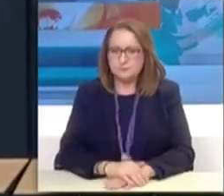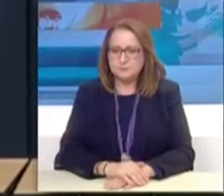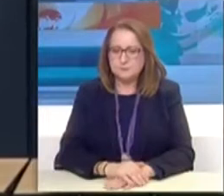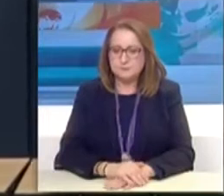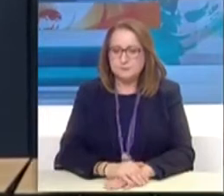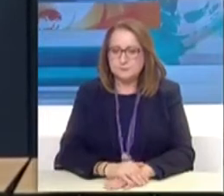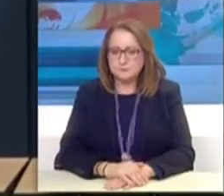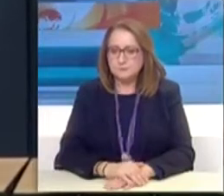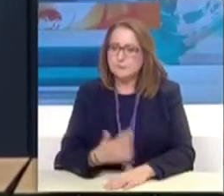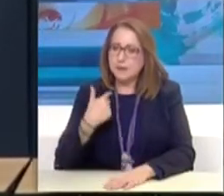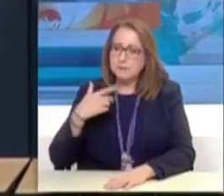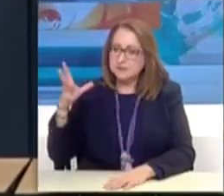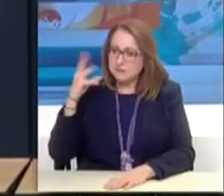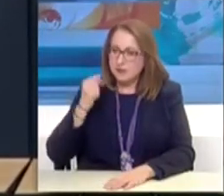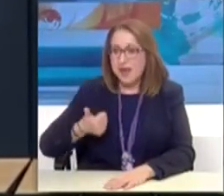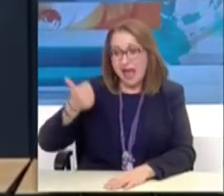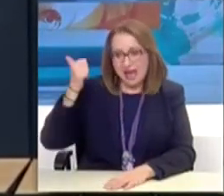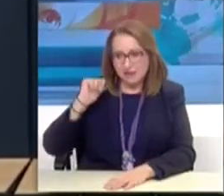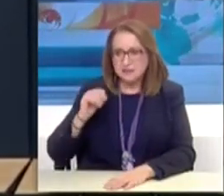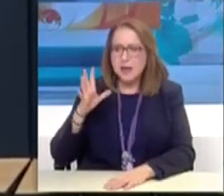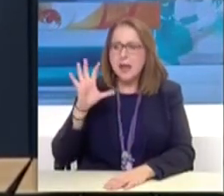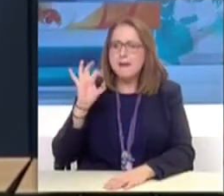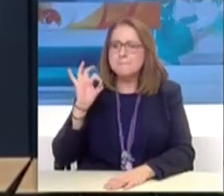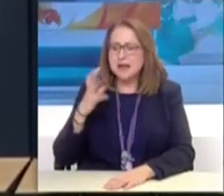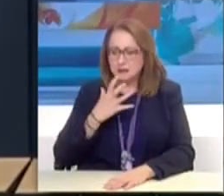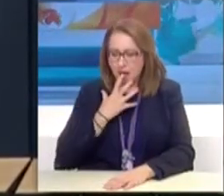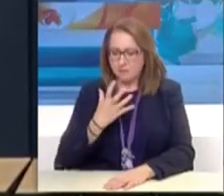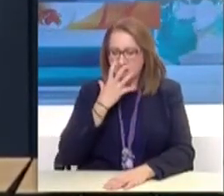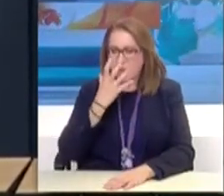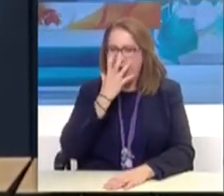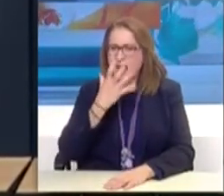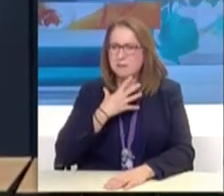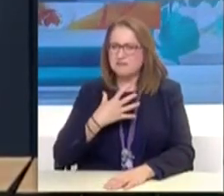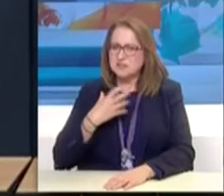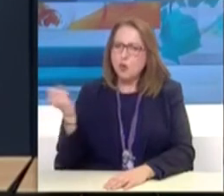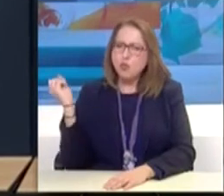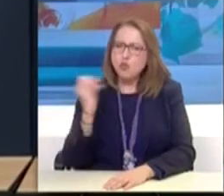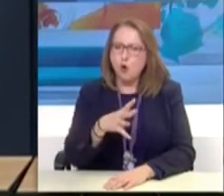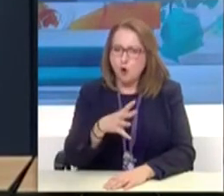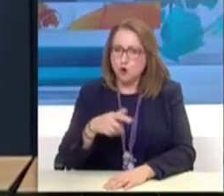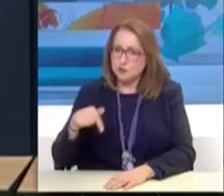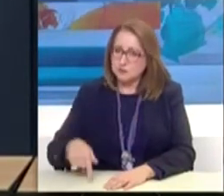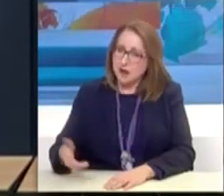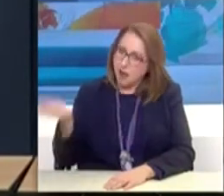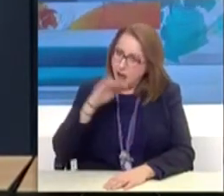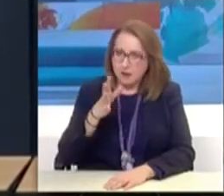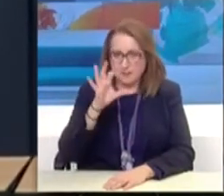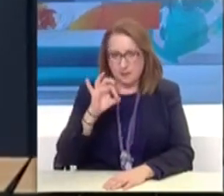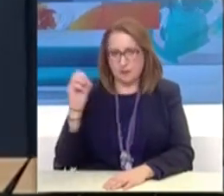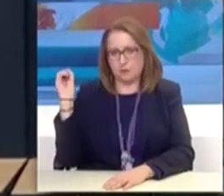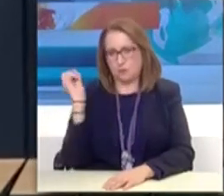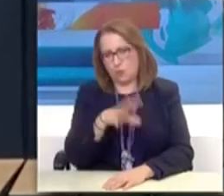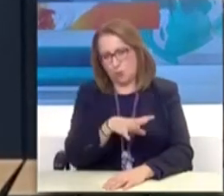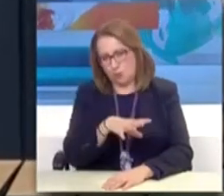Ακούσαμε ότι χθες είχαμε μία δωρεά 50 αναπνευστήρων, σήμερα άλλη μία δωρεά άλλων 50 αναπνευστήρων. Και θα ήθελα να ρωτήσω